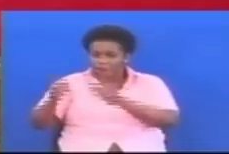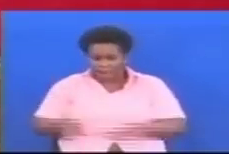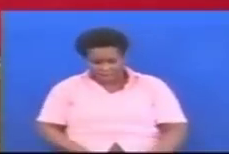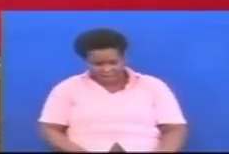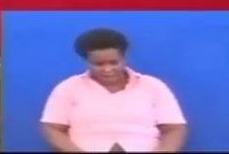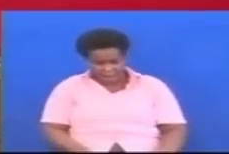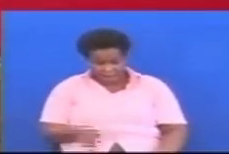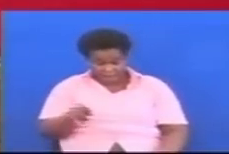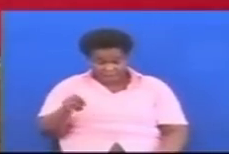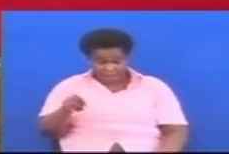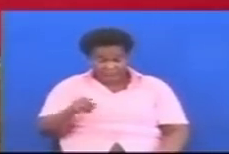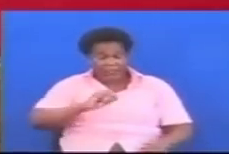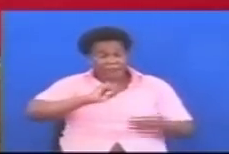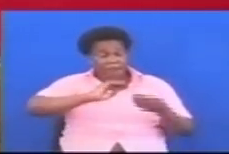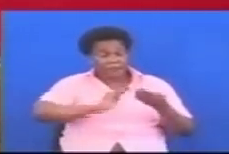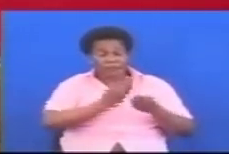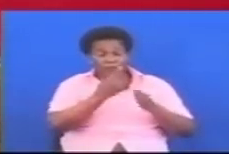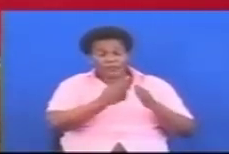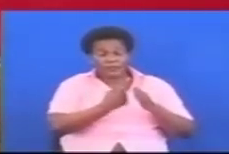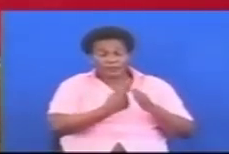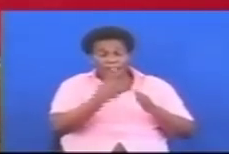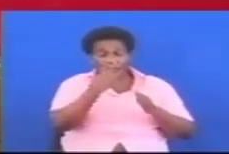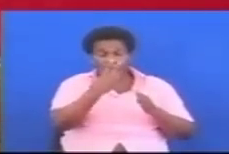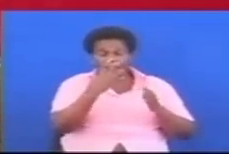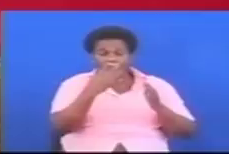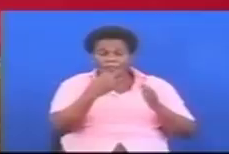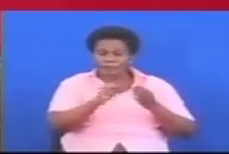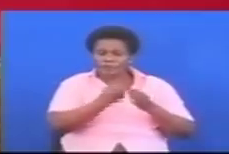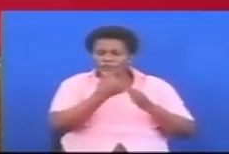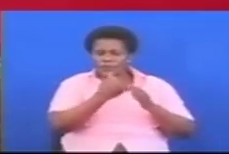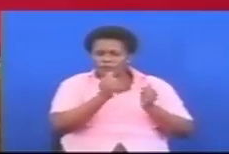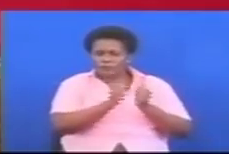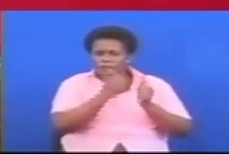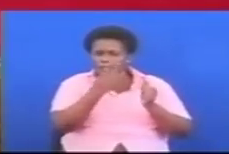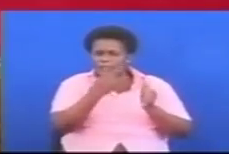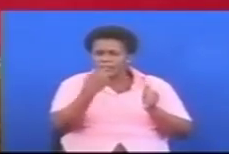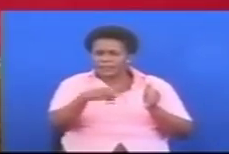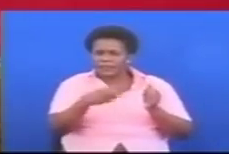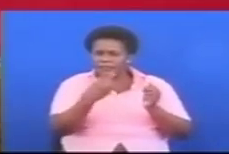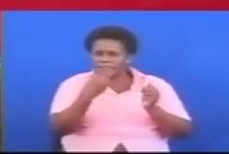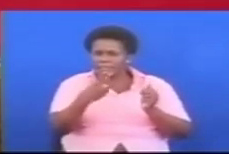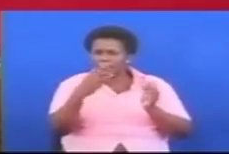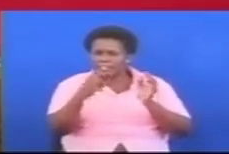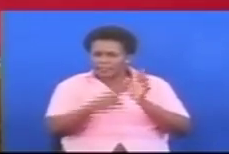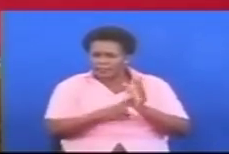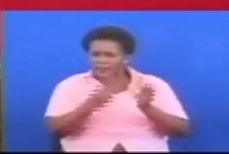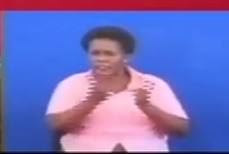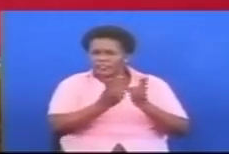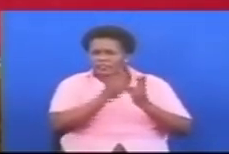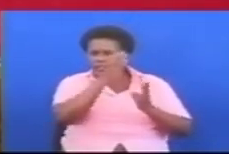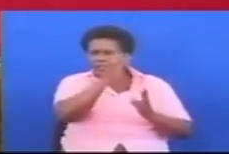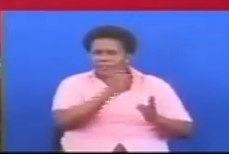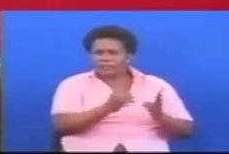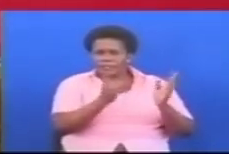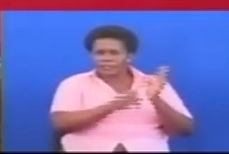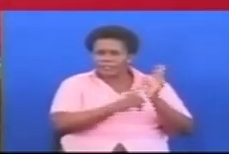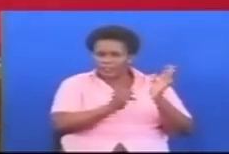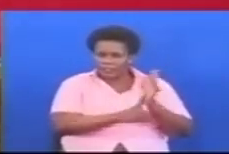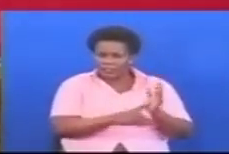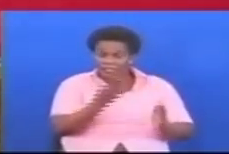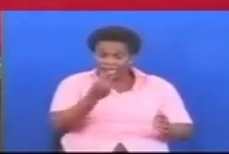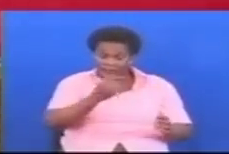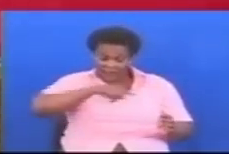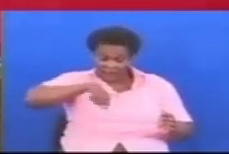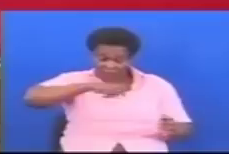shilingi bilioni 443 milioni 214 33,677 sawa na asilimia 66 ni fedha za